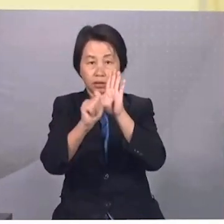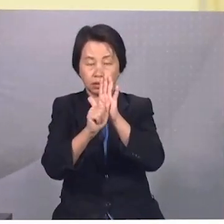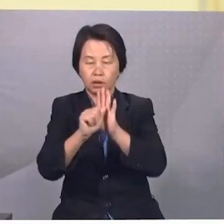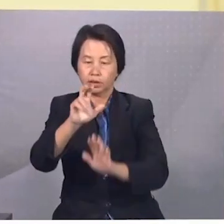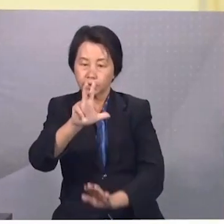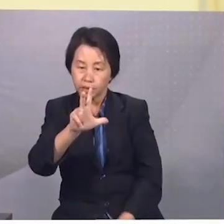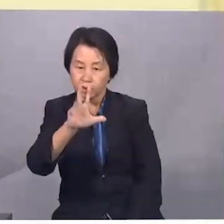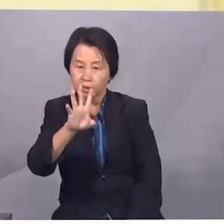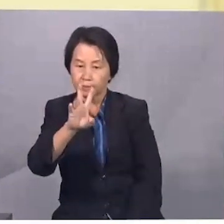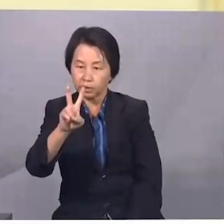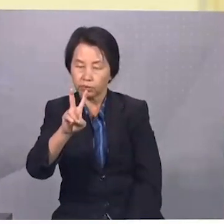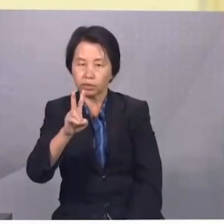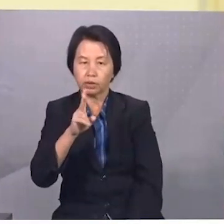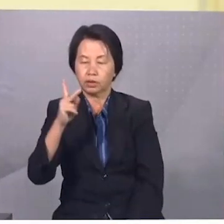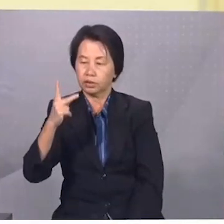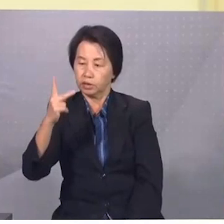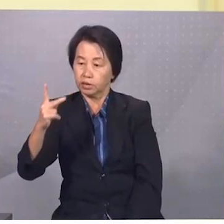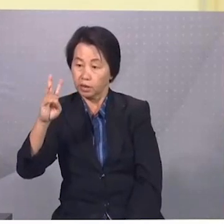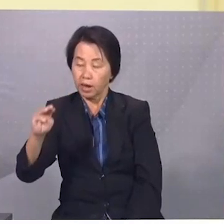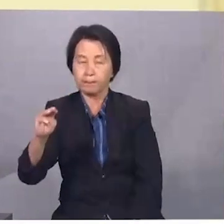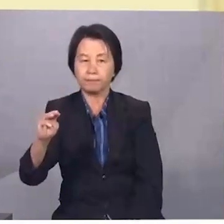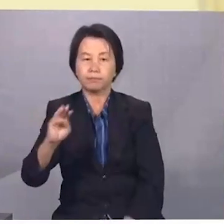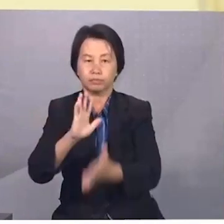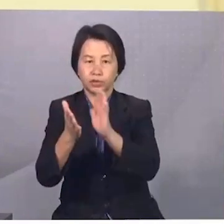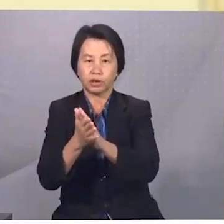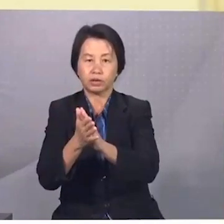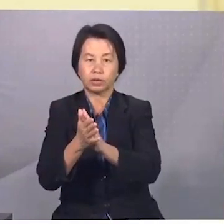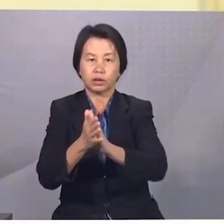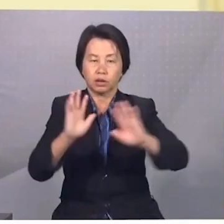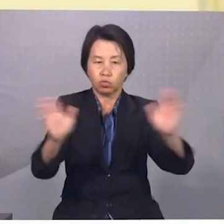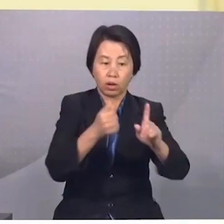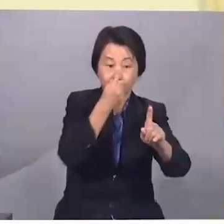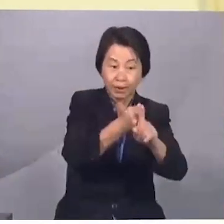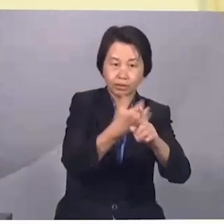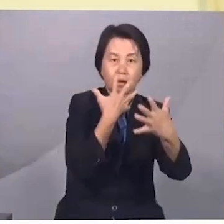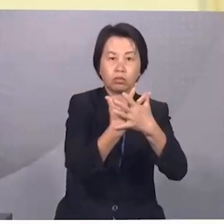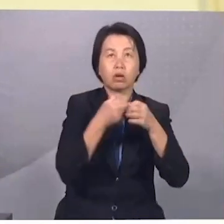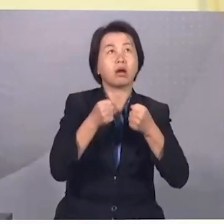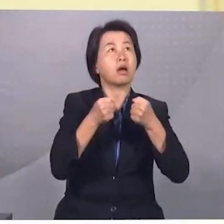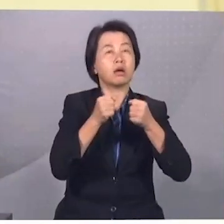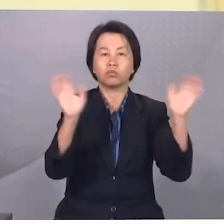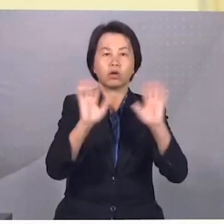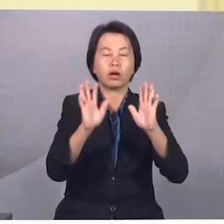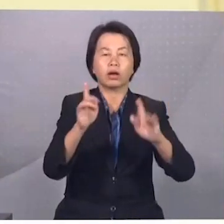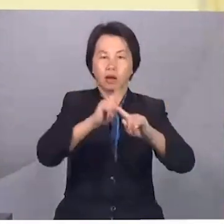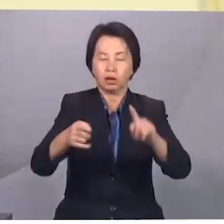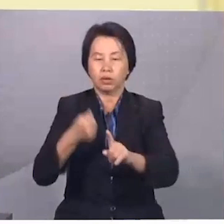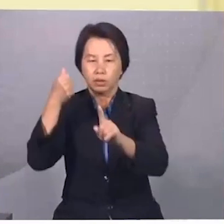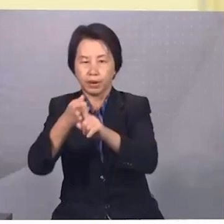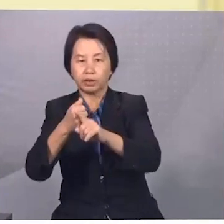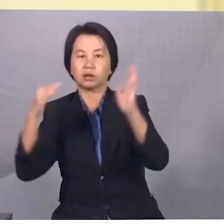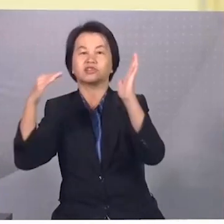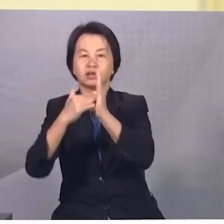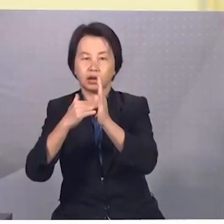342 Kementerian Kesehatan maka ianya bukan perintah berkurung tetapi adalah perintah